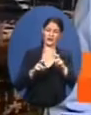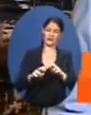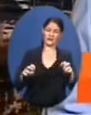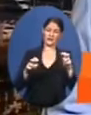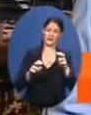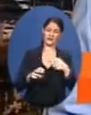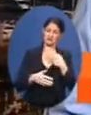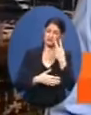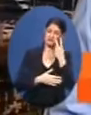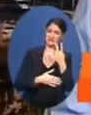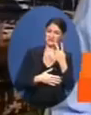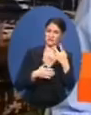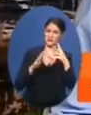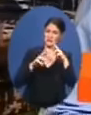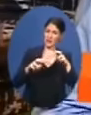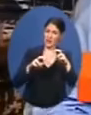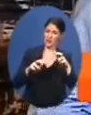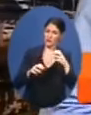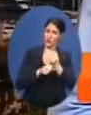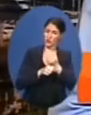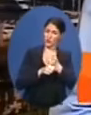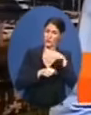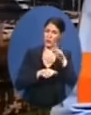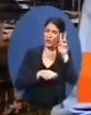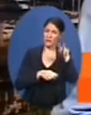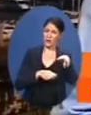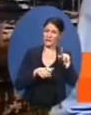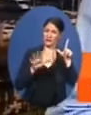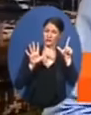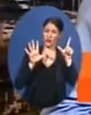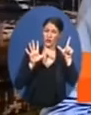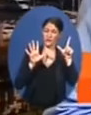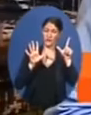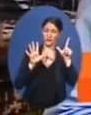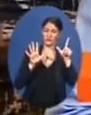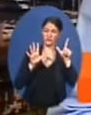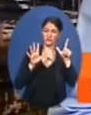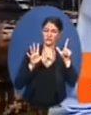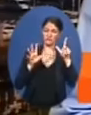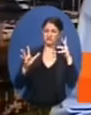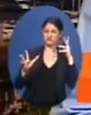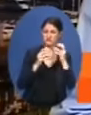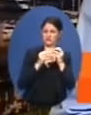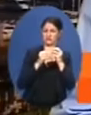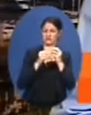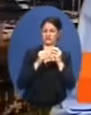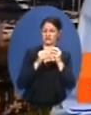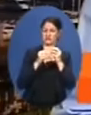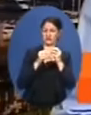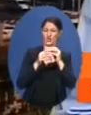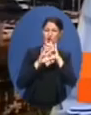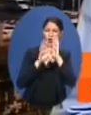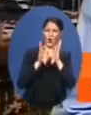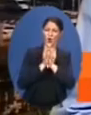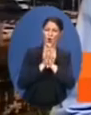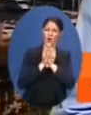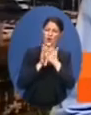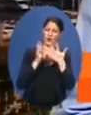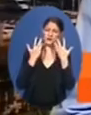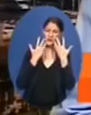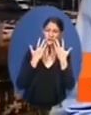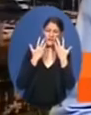עם מחקר שנעשה ב-2007, ושסקר את כל הספרות המקצועית בתחום,